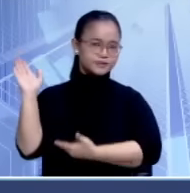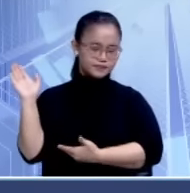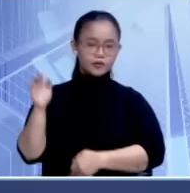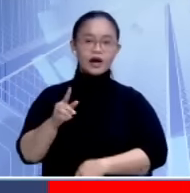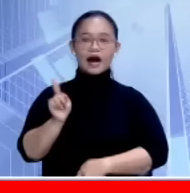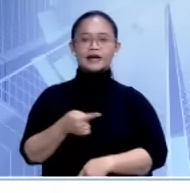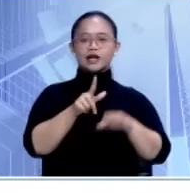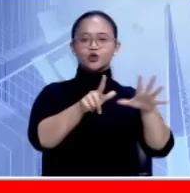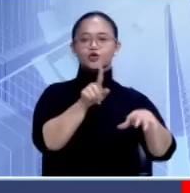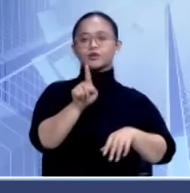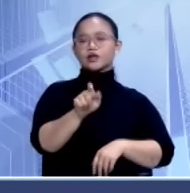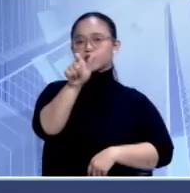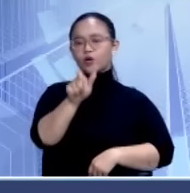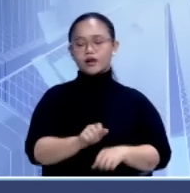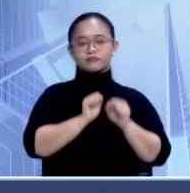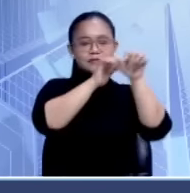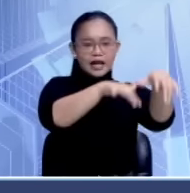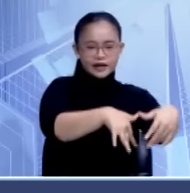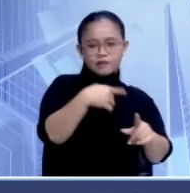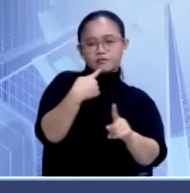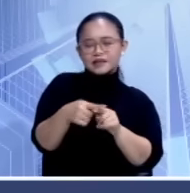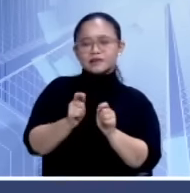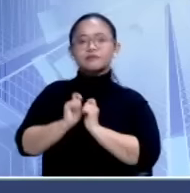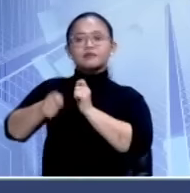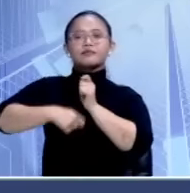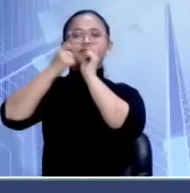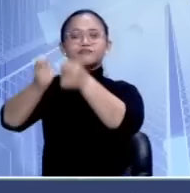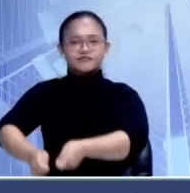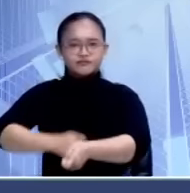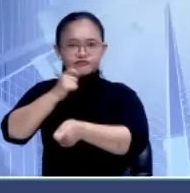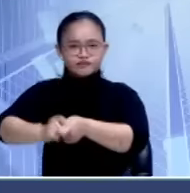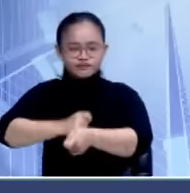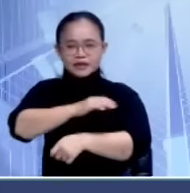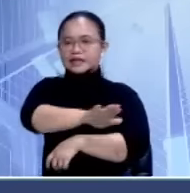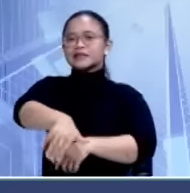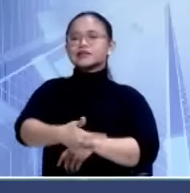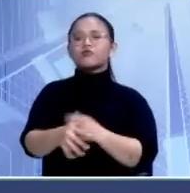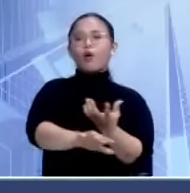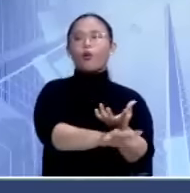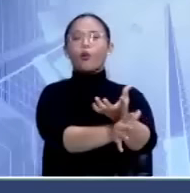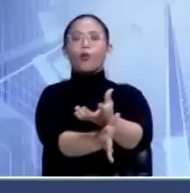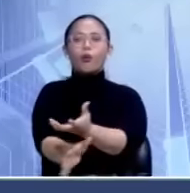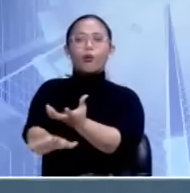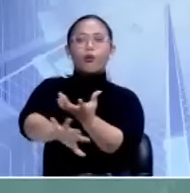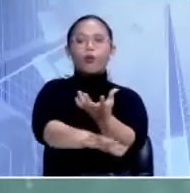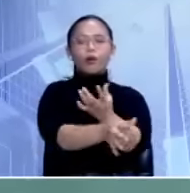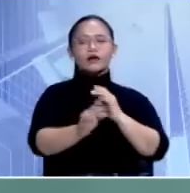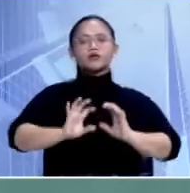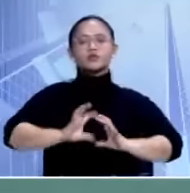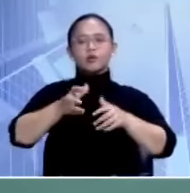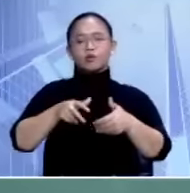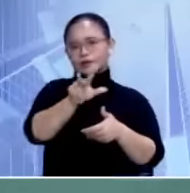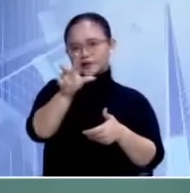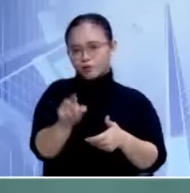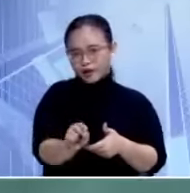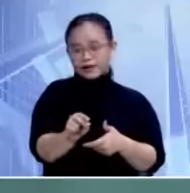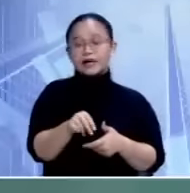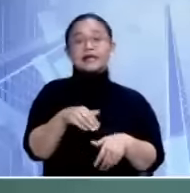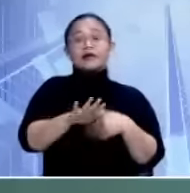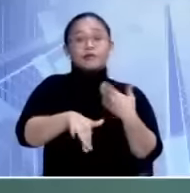Tujuh puluh satu nelayan dan pemancing terjebak di bekas dermaga pasir besi Tegal Belut, Sukabumi, Jawa Barat. Tim SAR